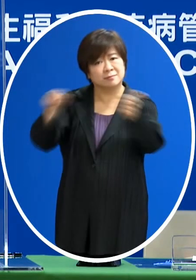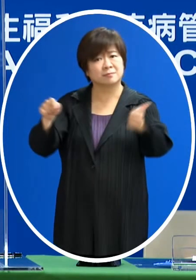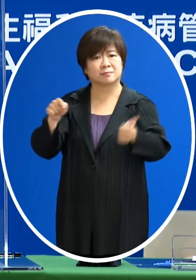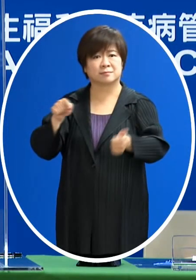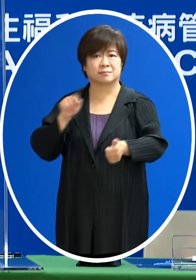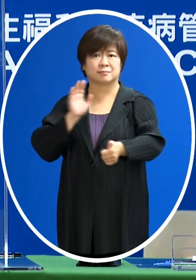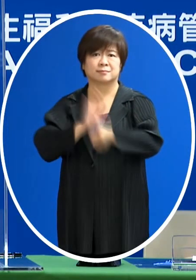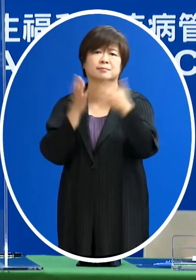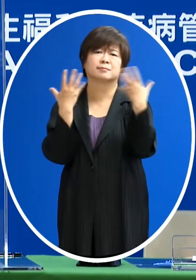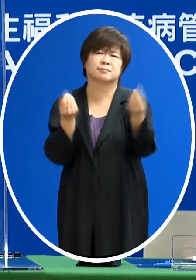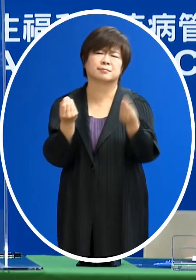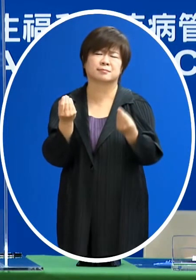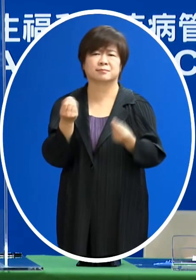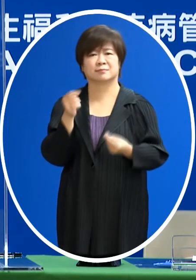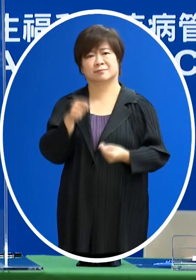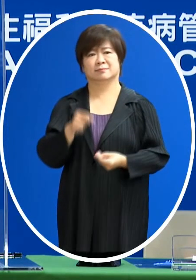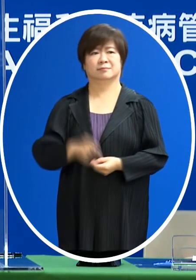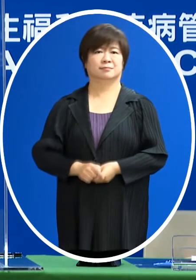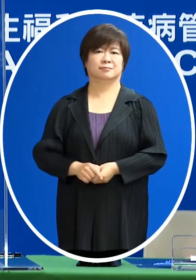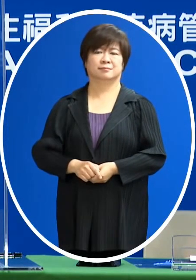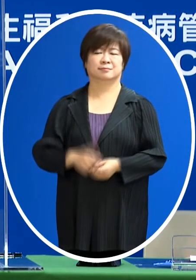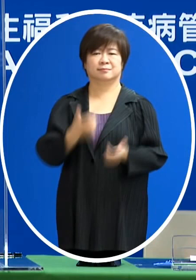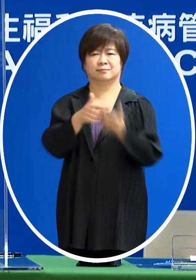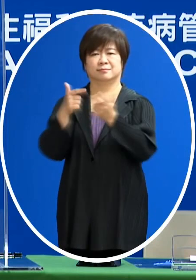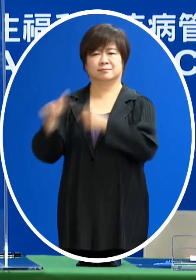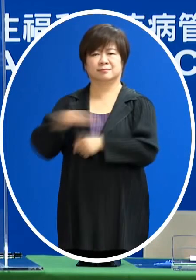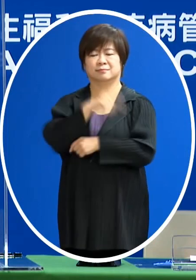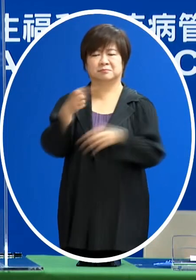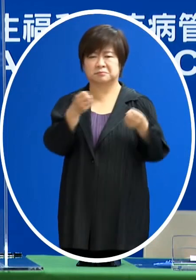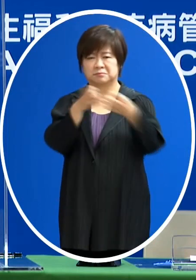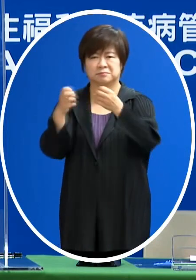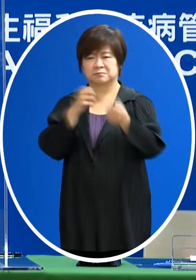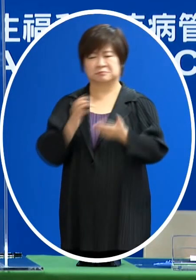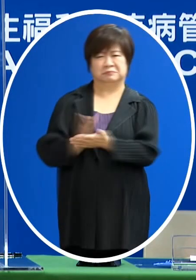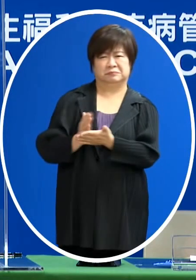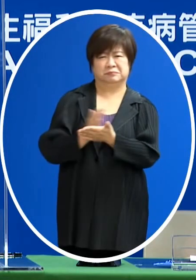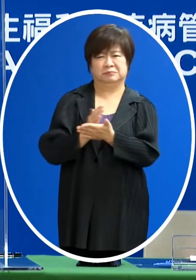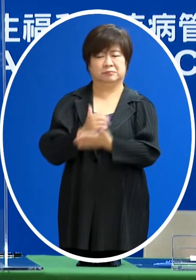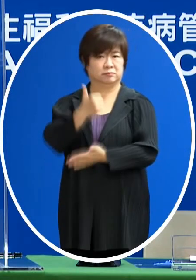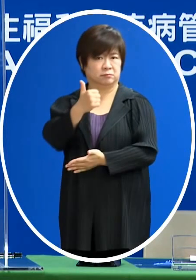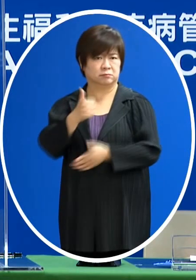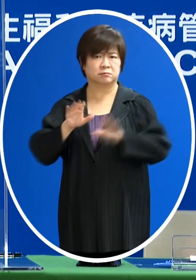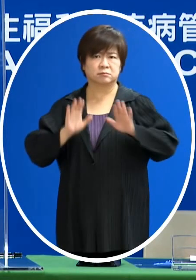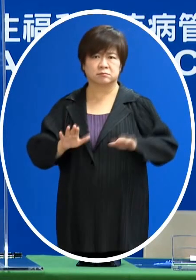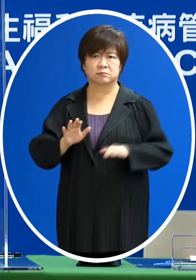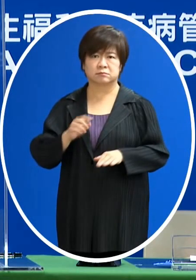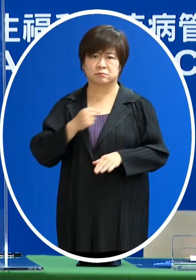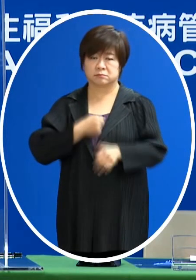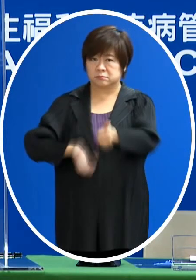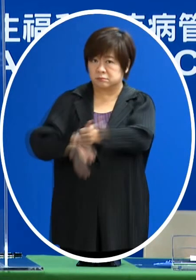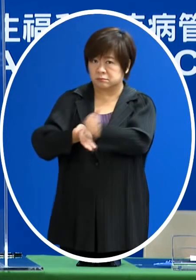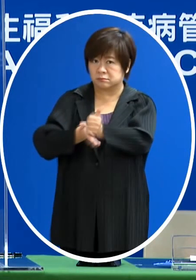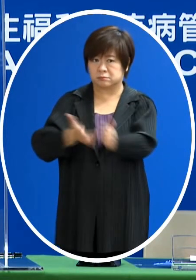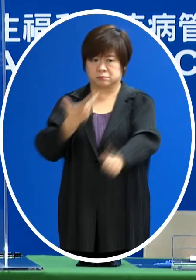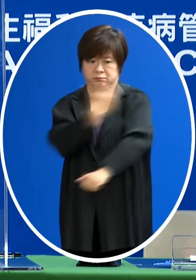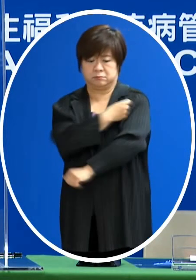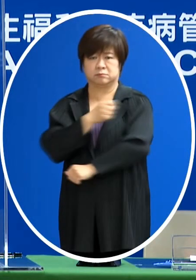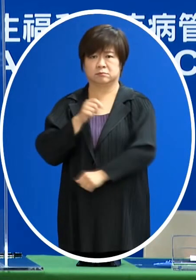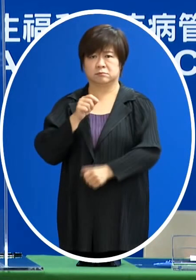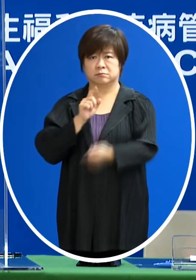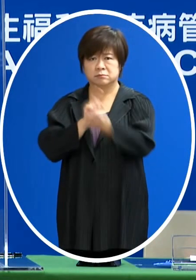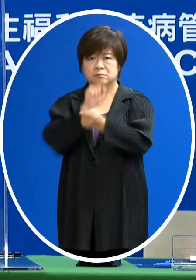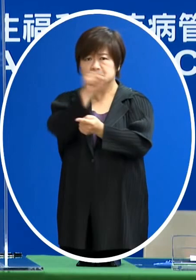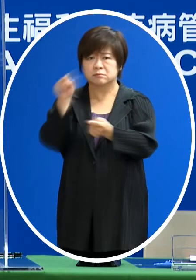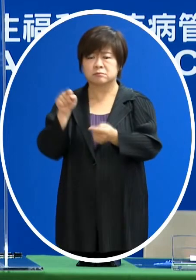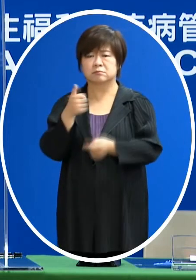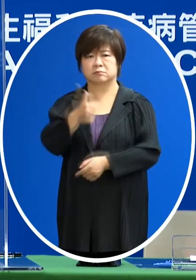事情，那当然很多的事情大家可以来讨论。可事实上这是一件好事情，而事实上在里面